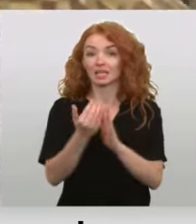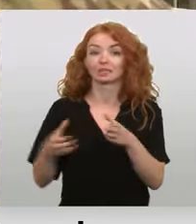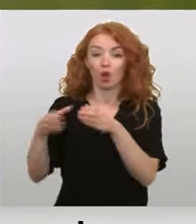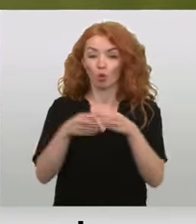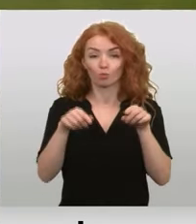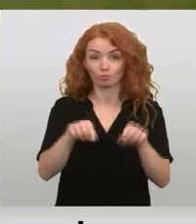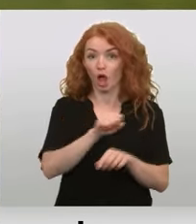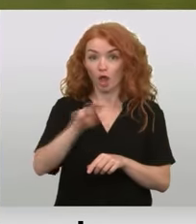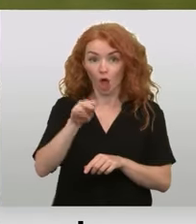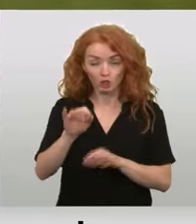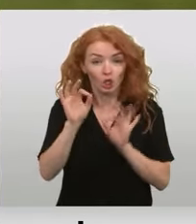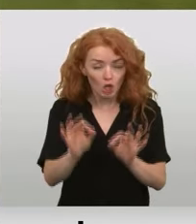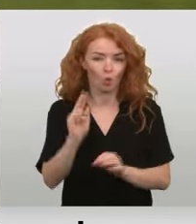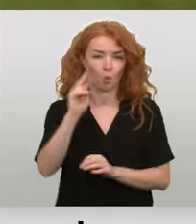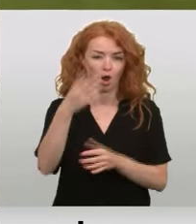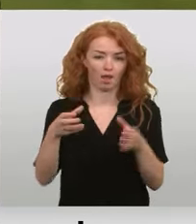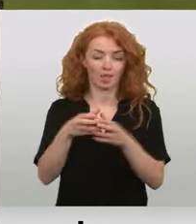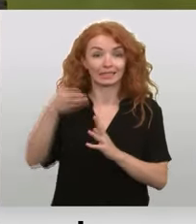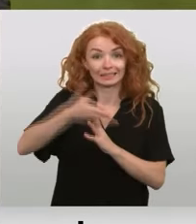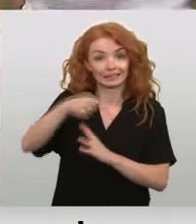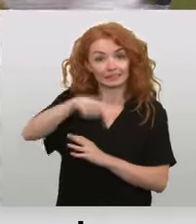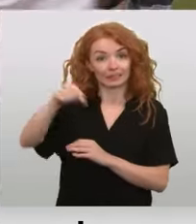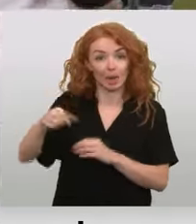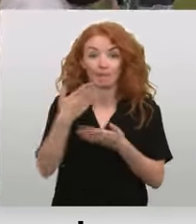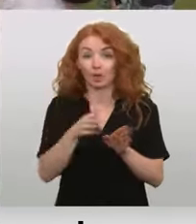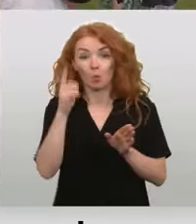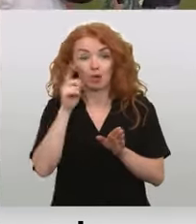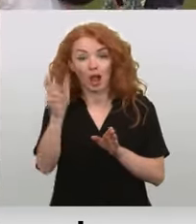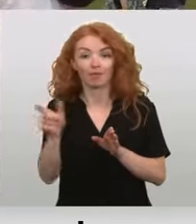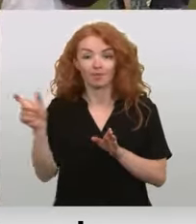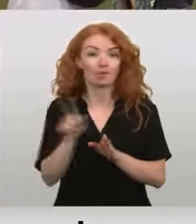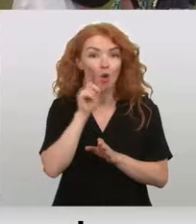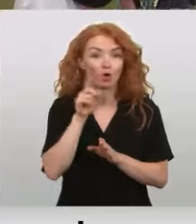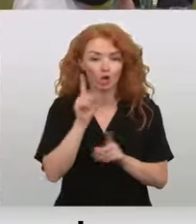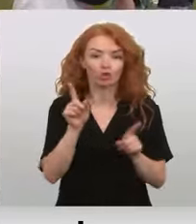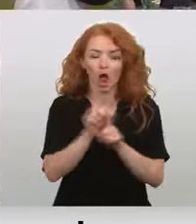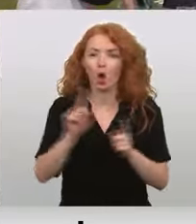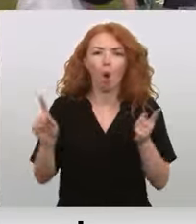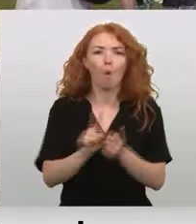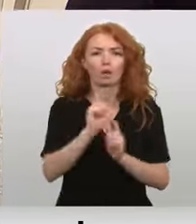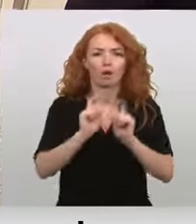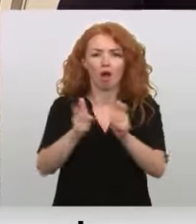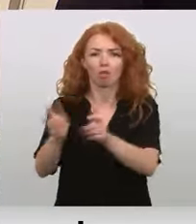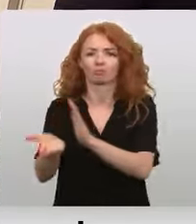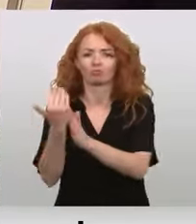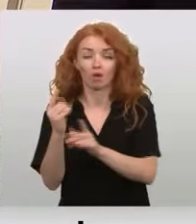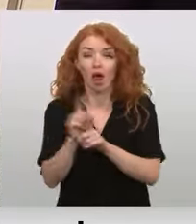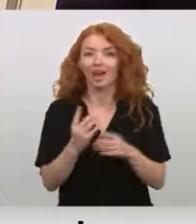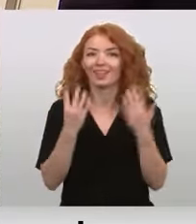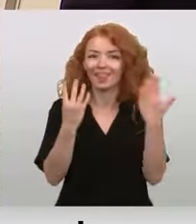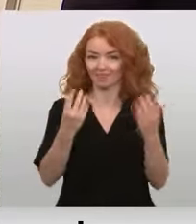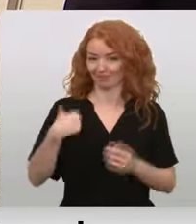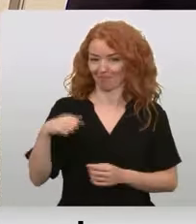Ādažos otrais. Starp tiem pirmo reizi ir ne tikai brīvprātīgi pieteikušies jaunieši, bet arī obligāti iesauktie un arī deviņas